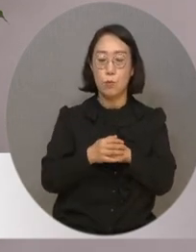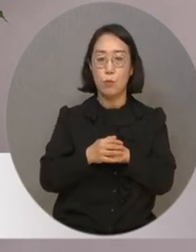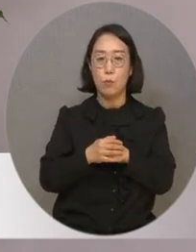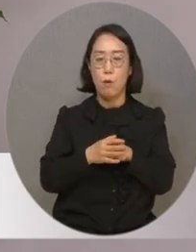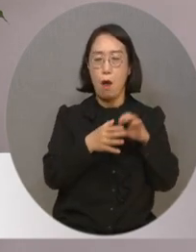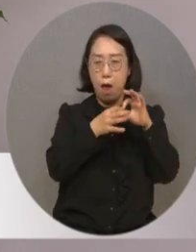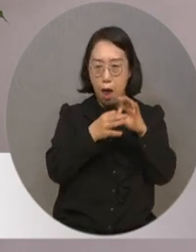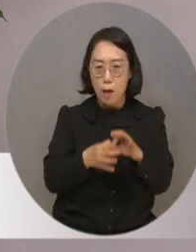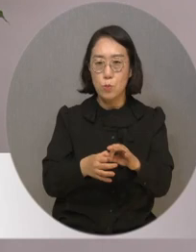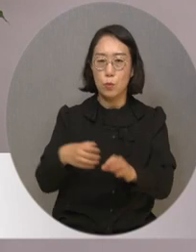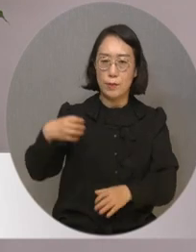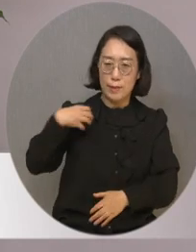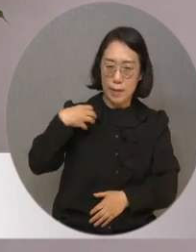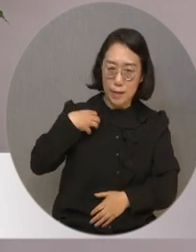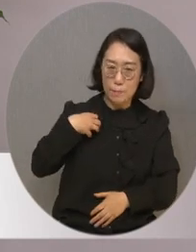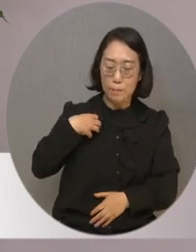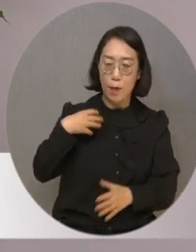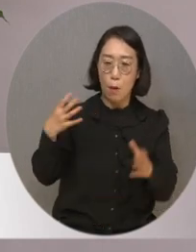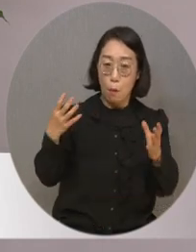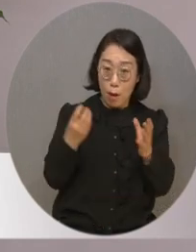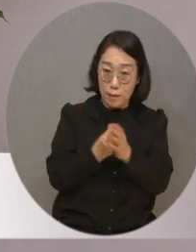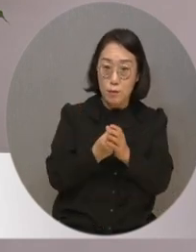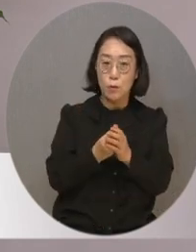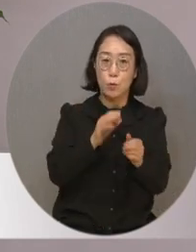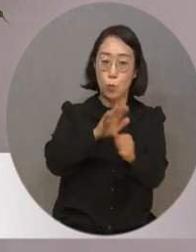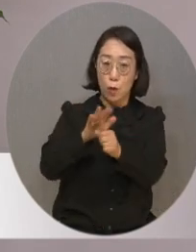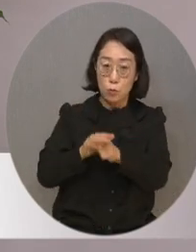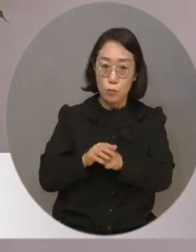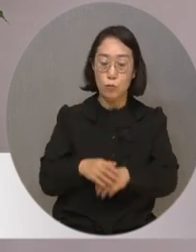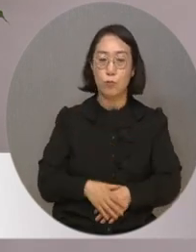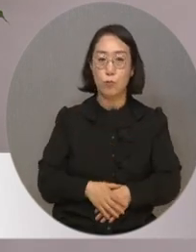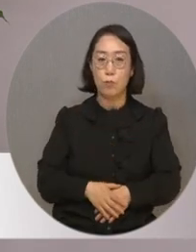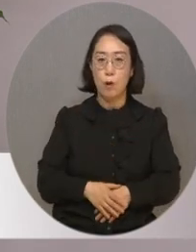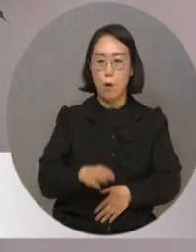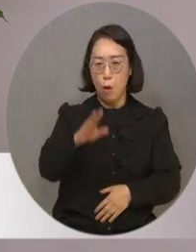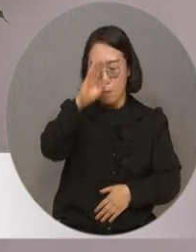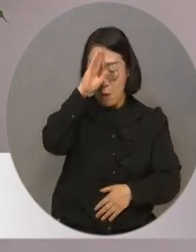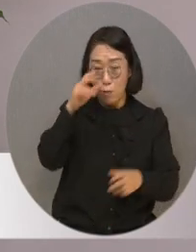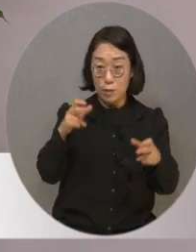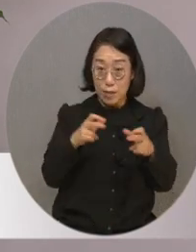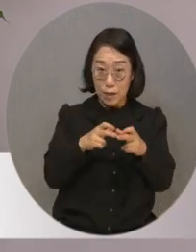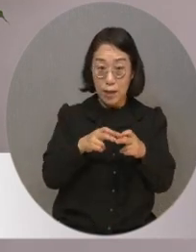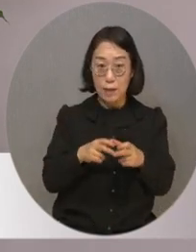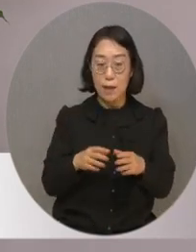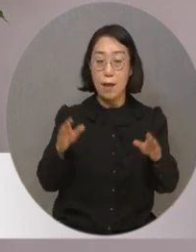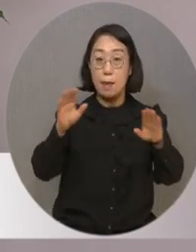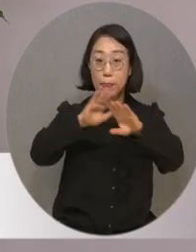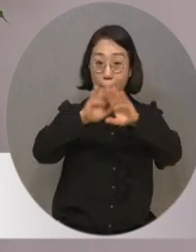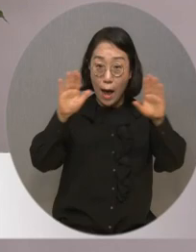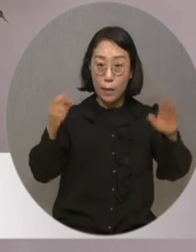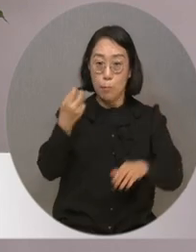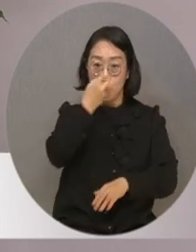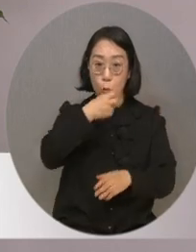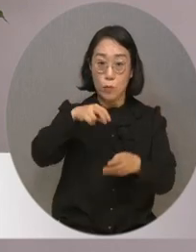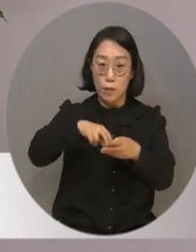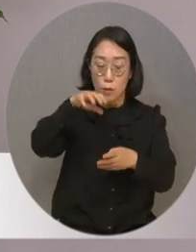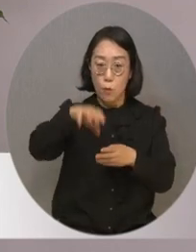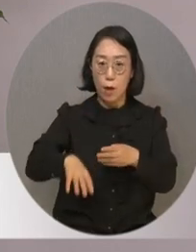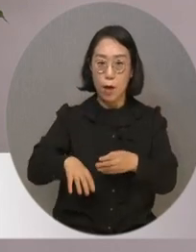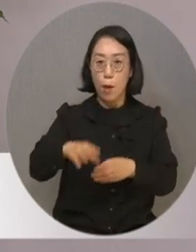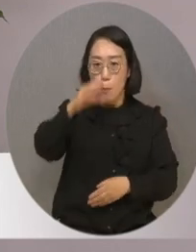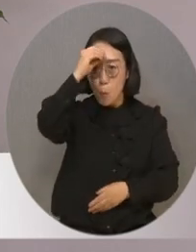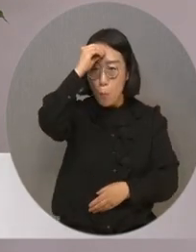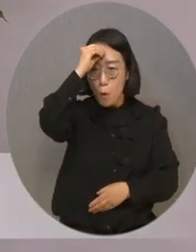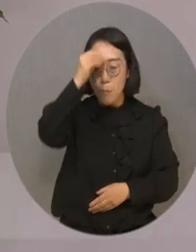저희들이 선도적인 역할을 할 수 있도록 뇌병변 장애인들의 주간보호센터의 새로운 모델이 될 수 있도록 최선을